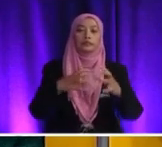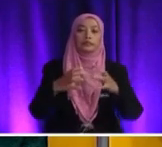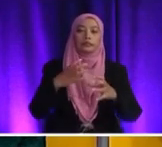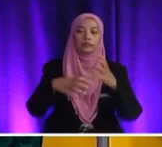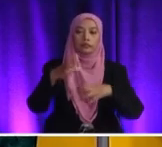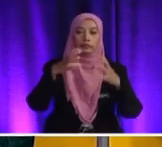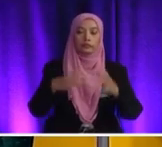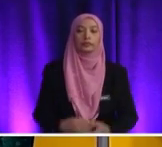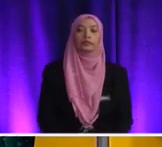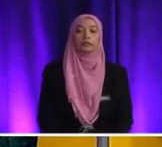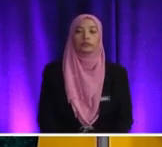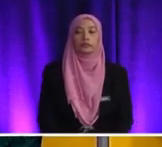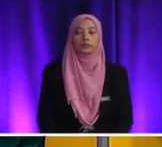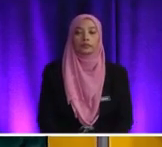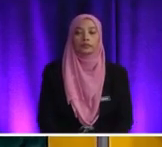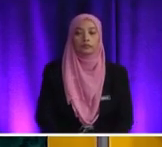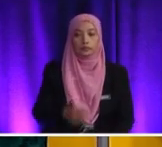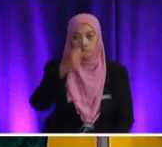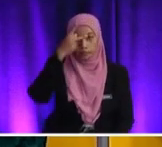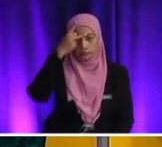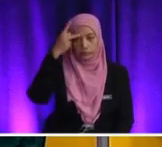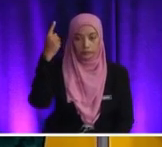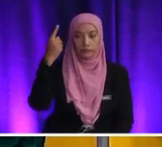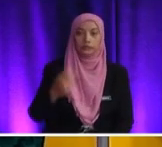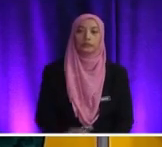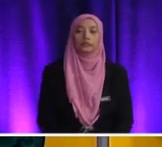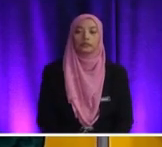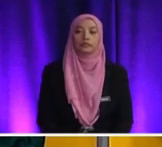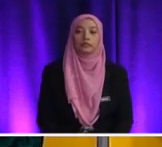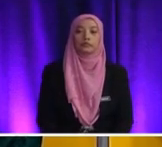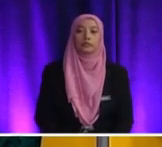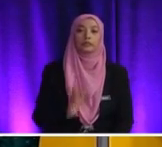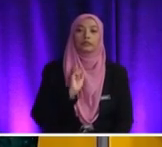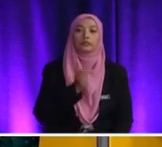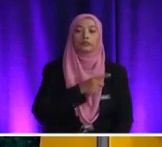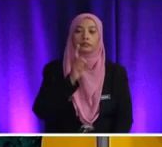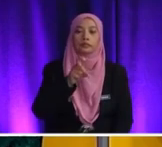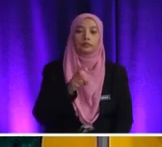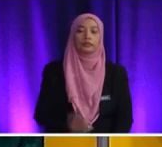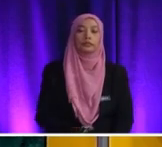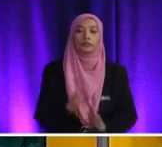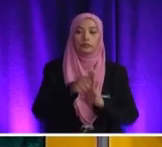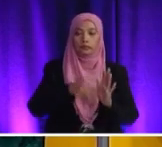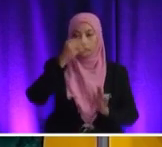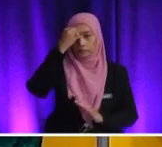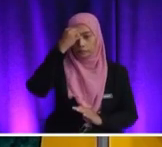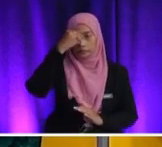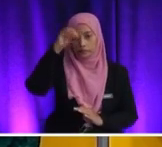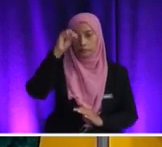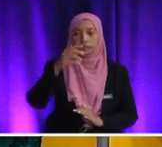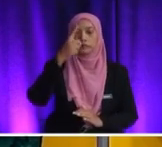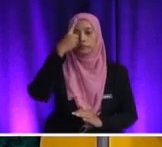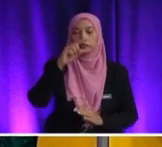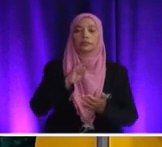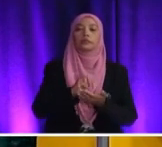adekalla Anugerah dekatnya kerana kita perlu Kemayoran Kemayoran sebagai nilai tambah untuk menjadi